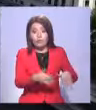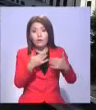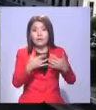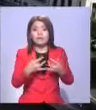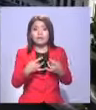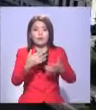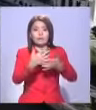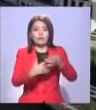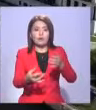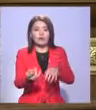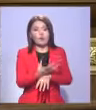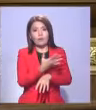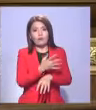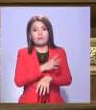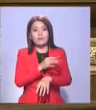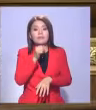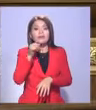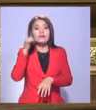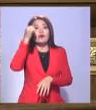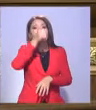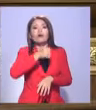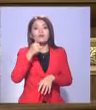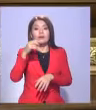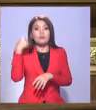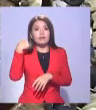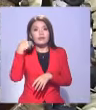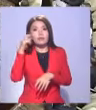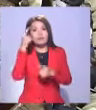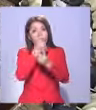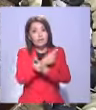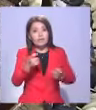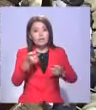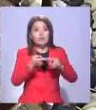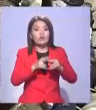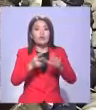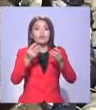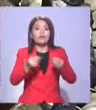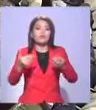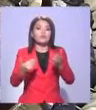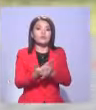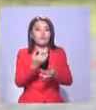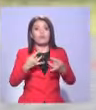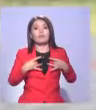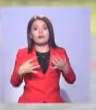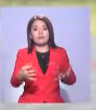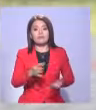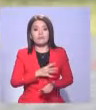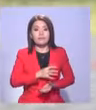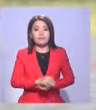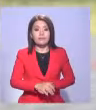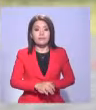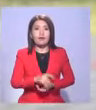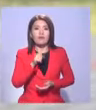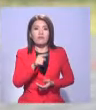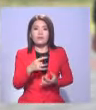мерекелер тізімінен алынып тасталынды. Өткен жылы мемлекет басшысының жарлығымен атаулы дата төл мереке ретінде қайта тойлана бастады. Бұл мереке мен үшін